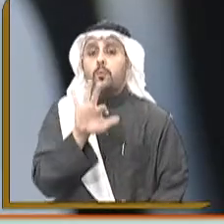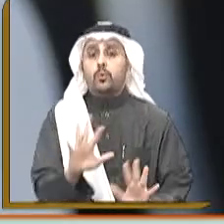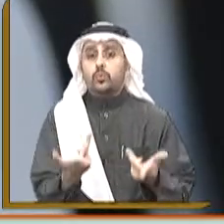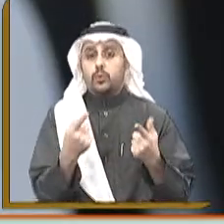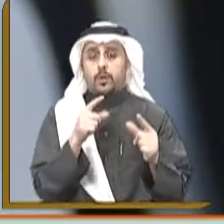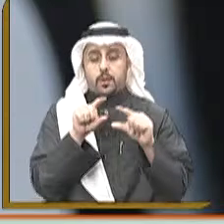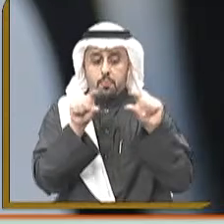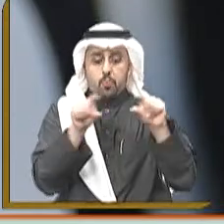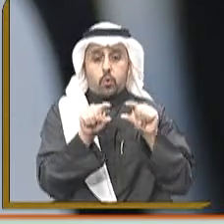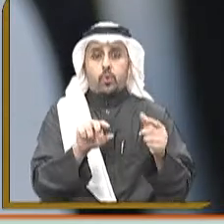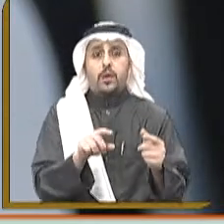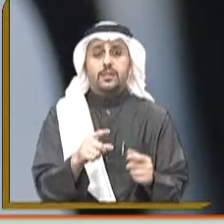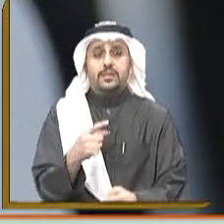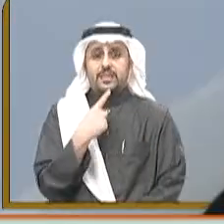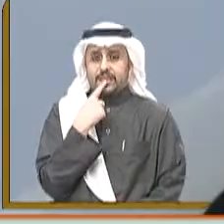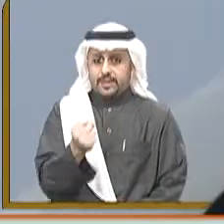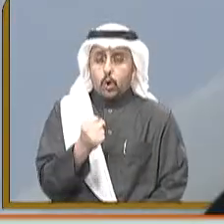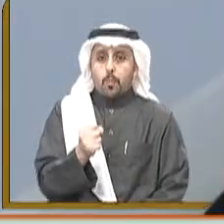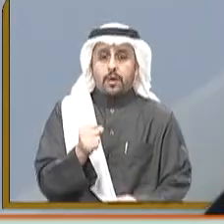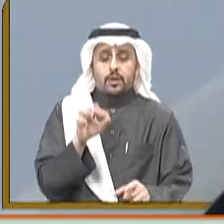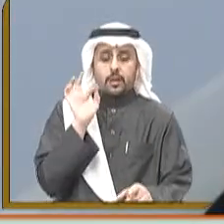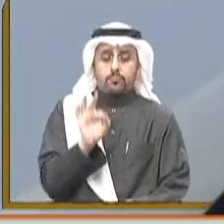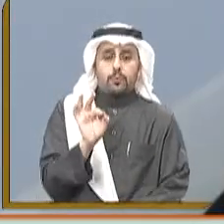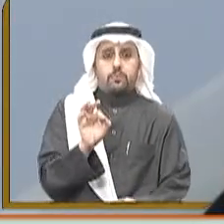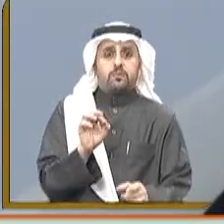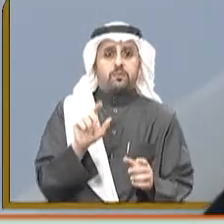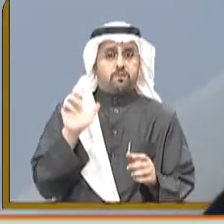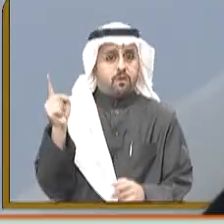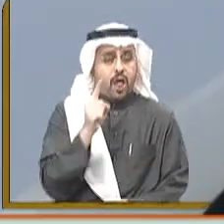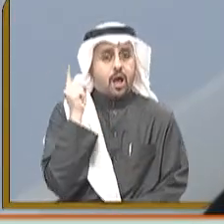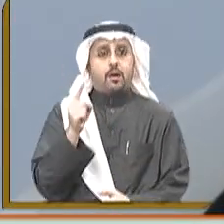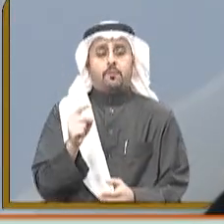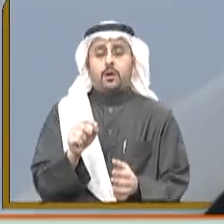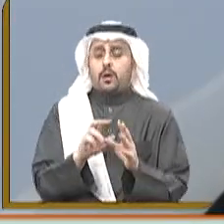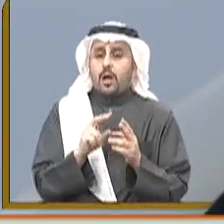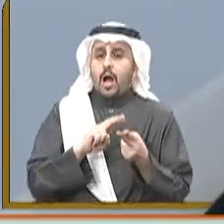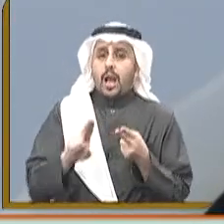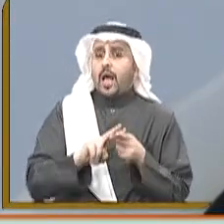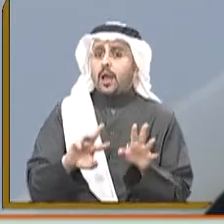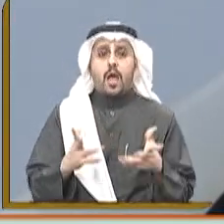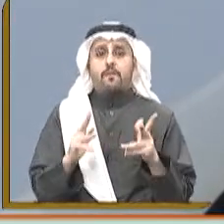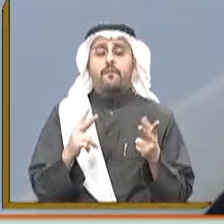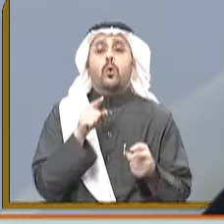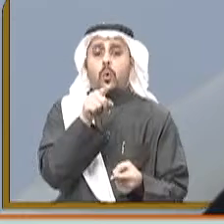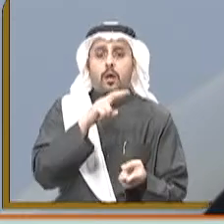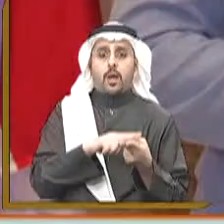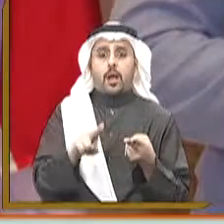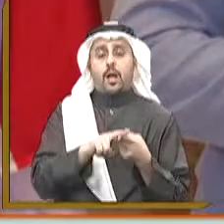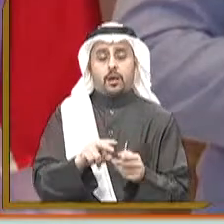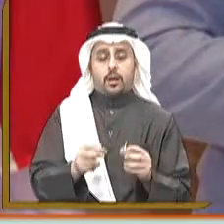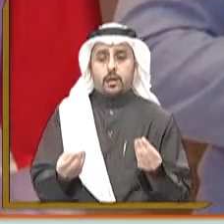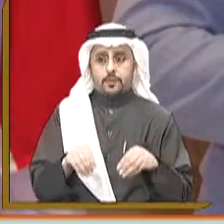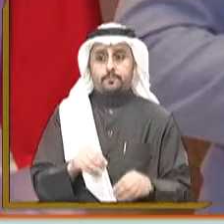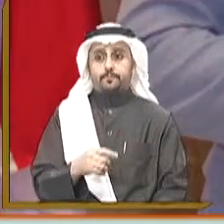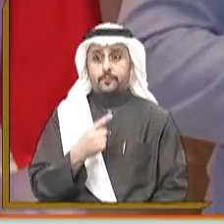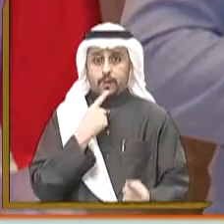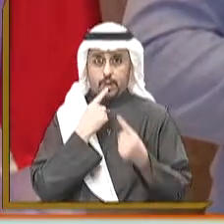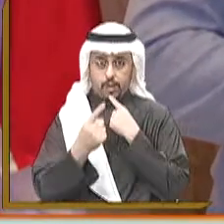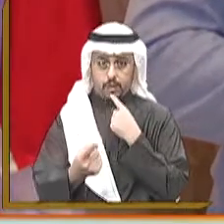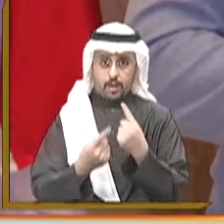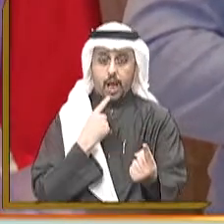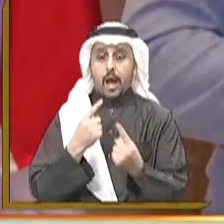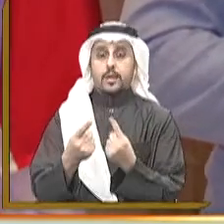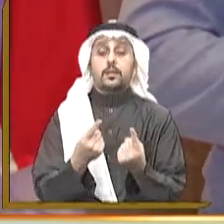التي تواجه المنطقة والعالم والبحث عن حلول مستدامة لمواجهتها. ناقش مؤتمر